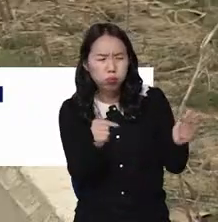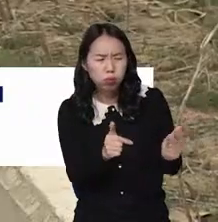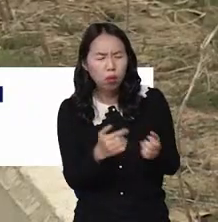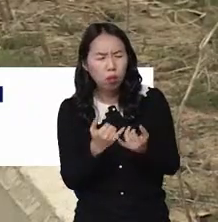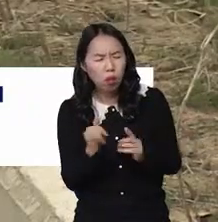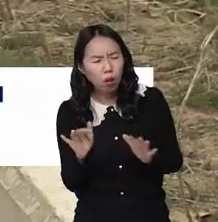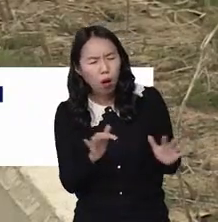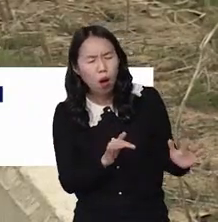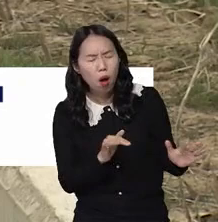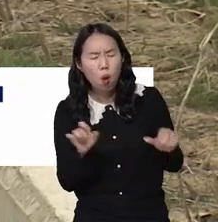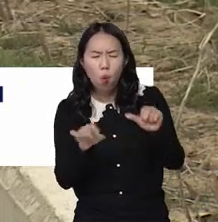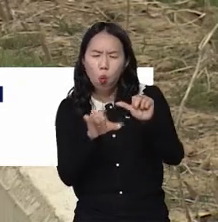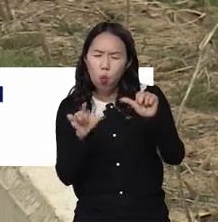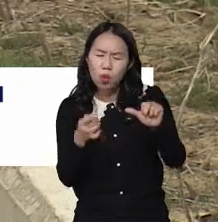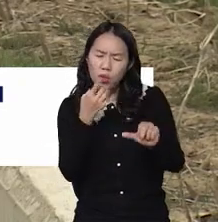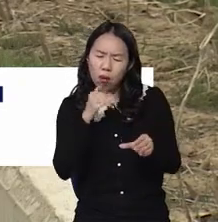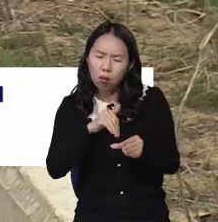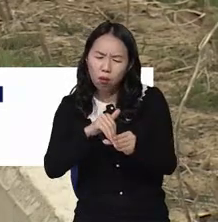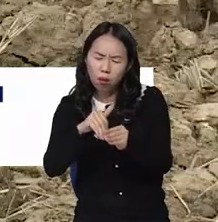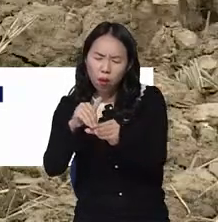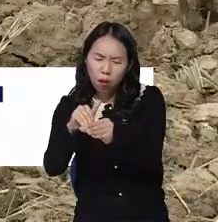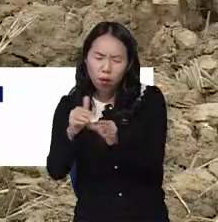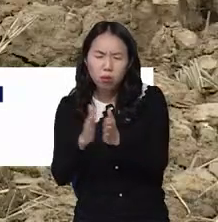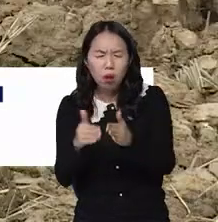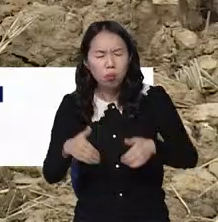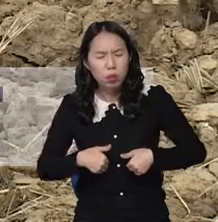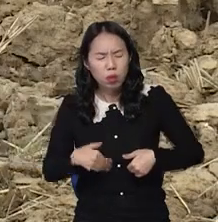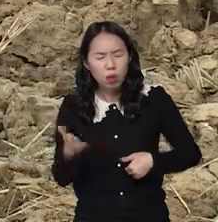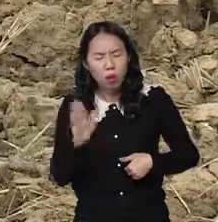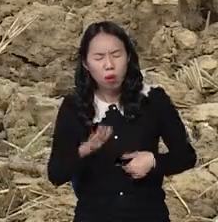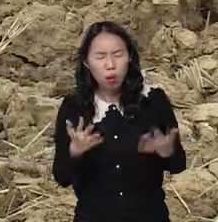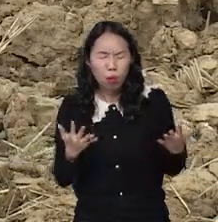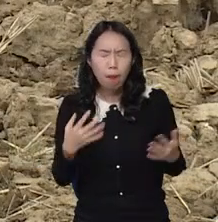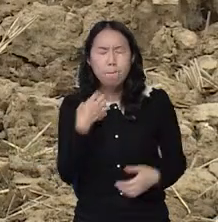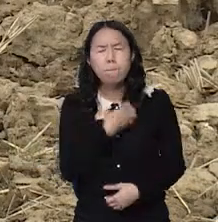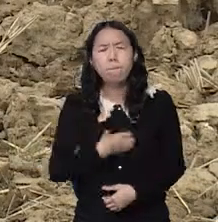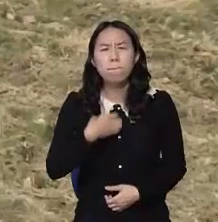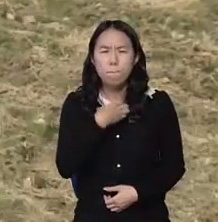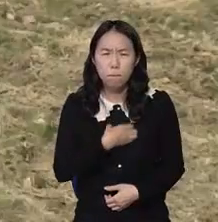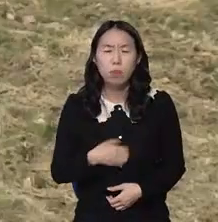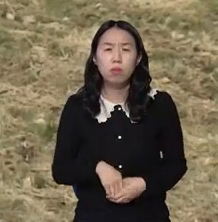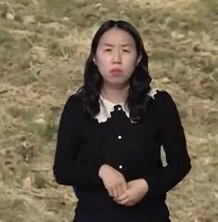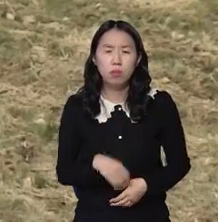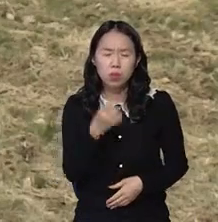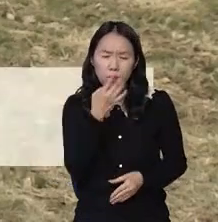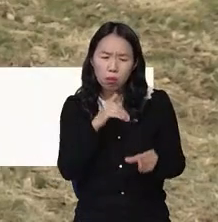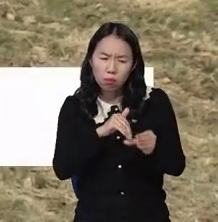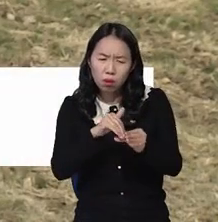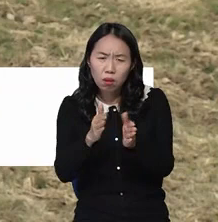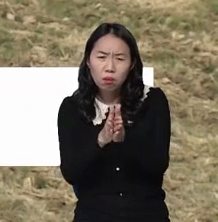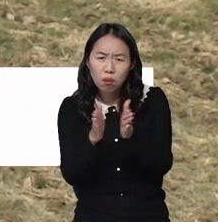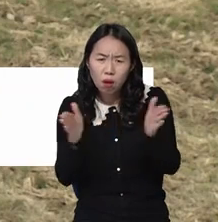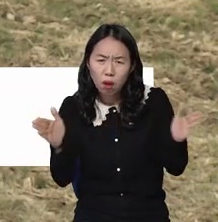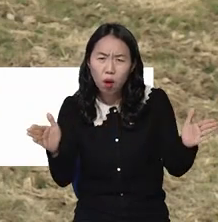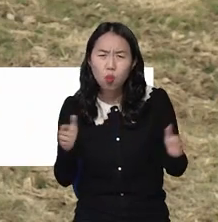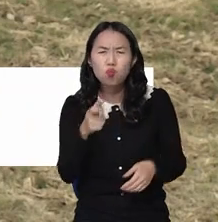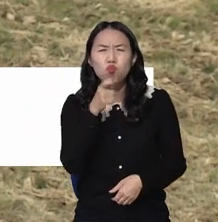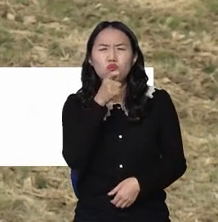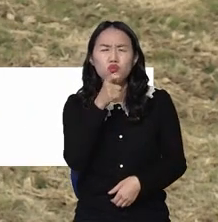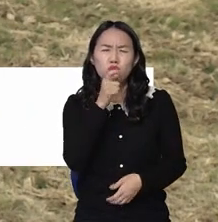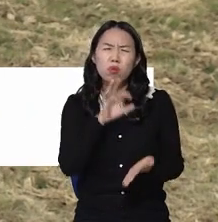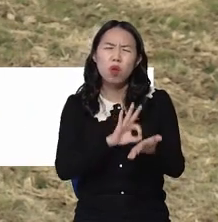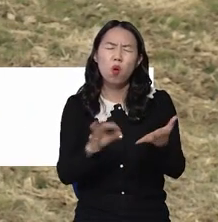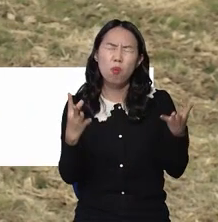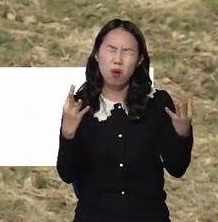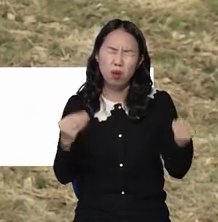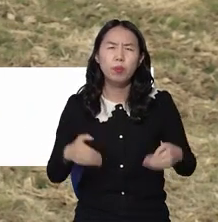농민들은 오는 5월 시작될 모내기를 생각하면 애가 타들어갑니다. 이제 모내기 시작하면서 농업용수가